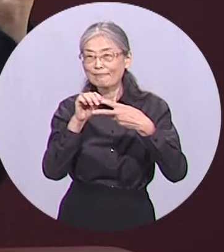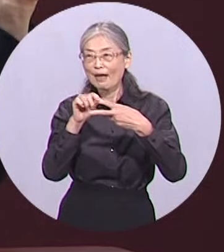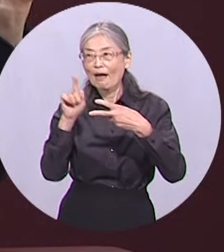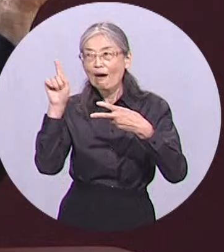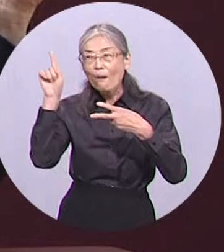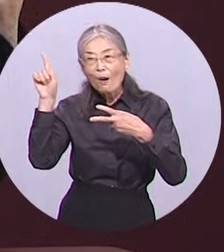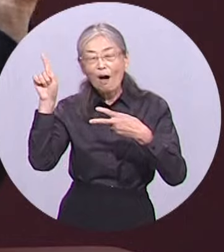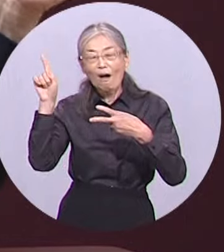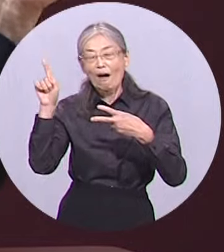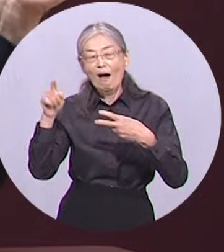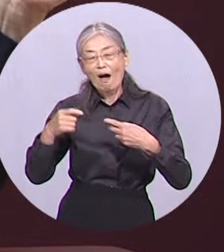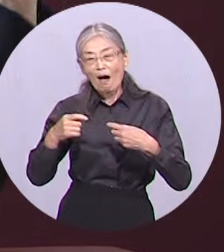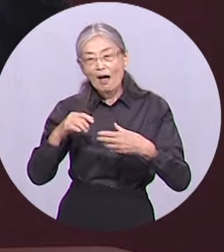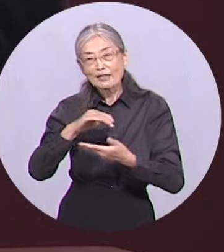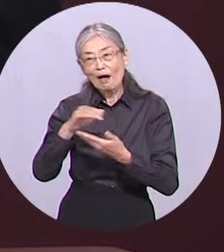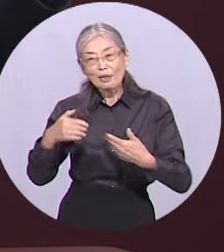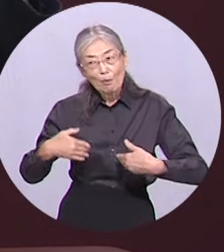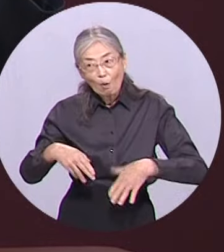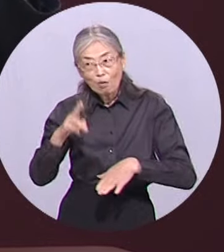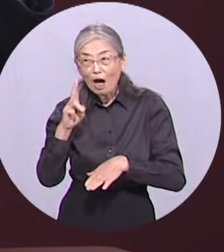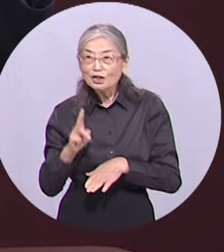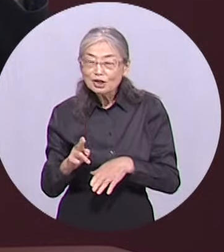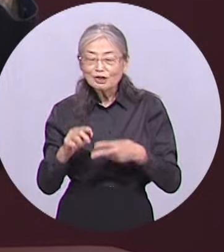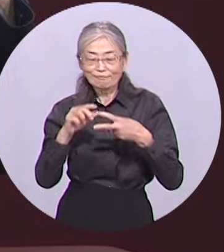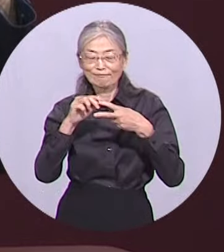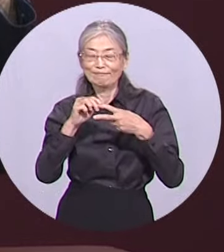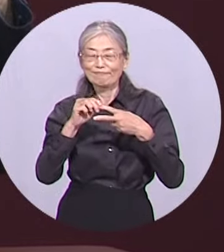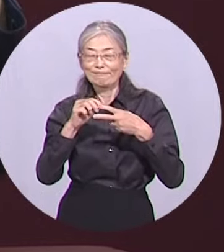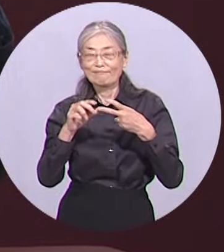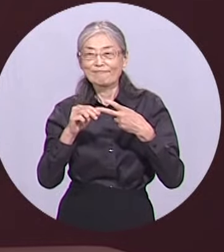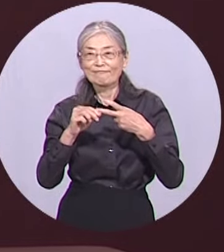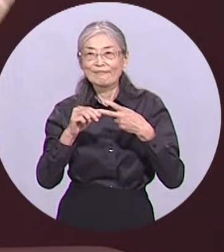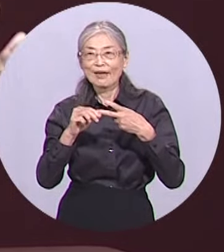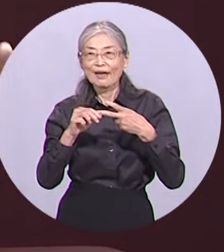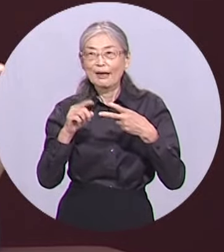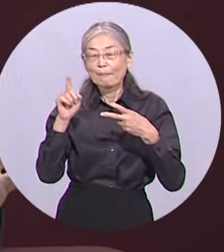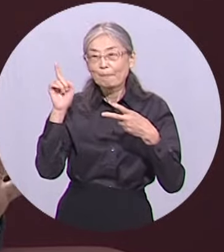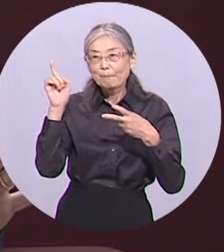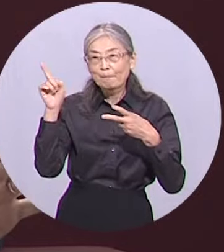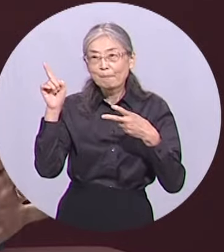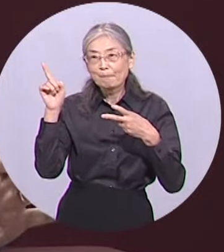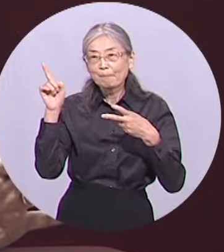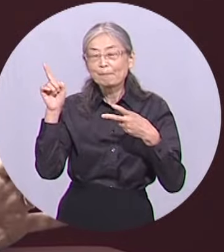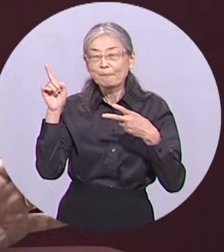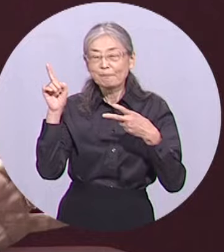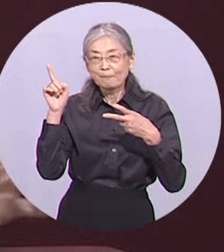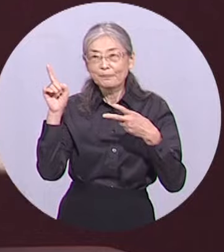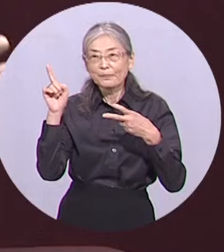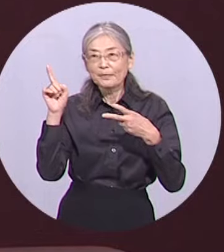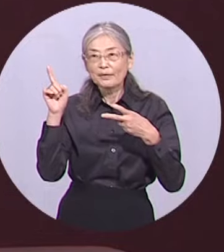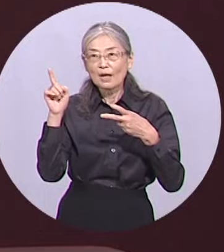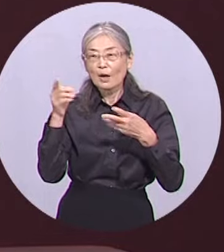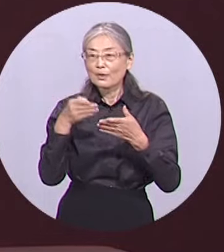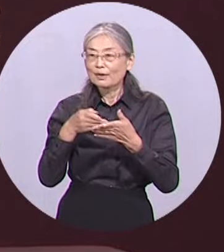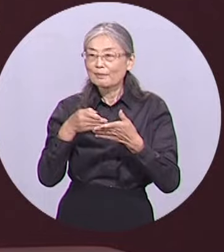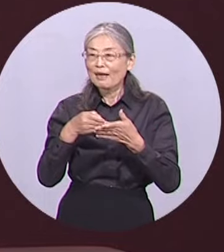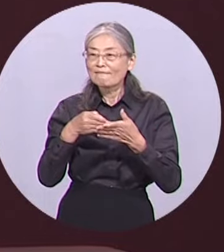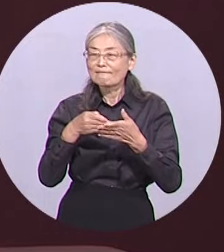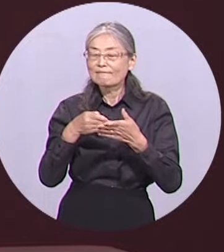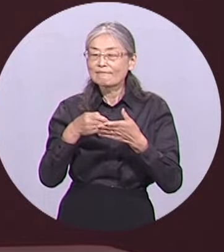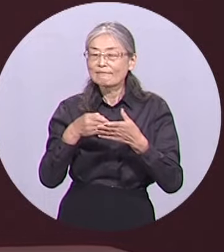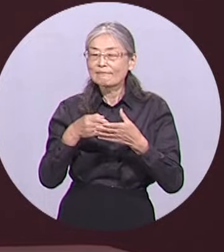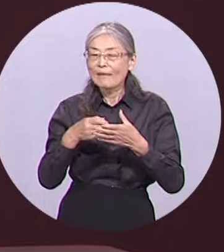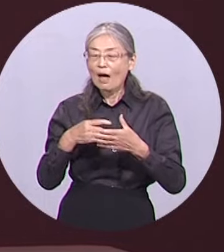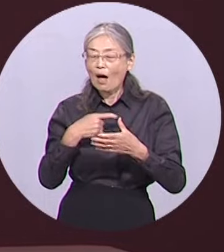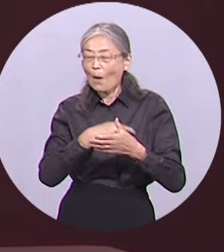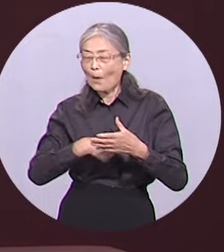埼玉出身らしいよっていうことが一つと、もう一つは渋沢栄一が言っているまさに寛容